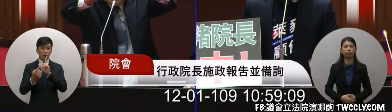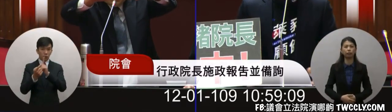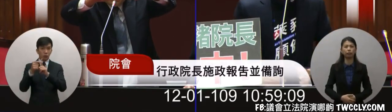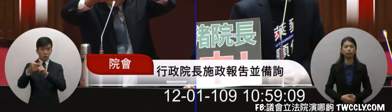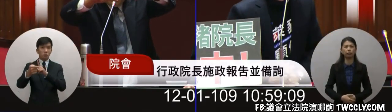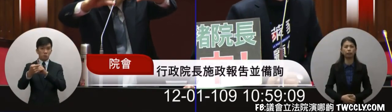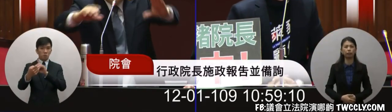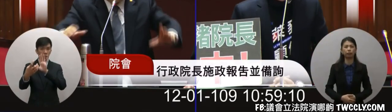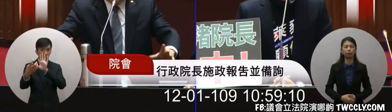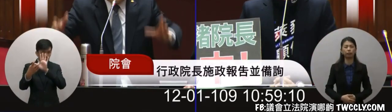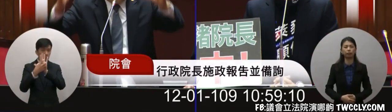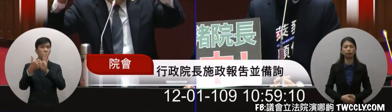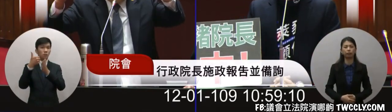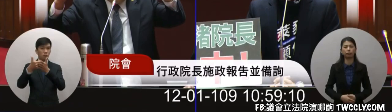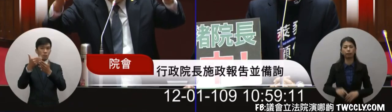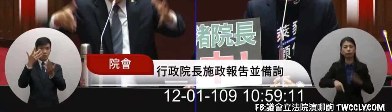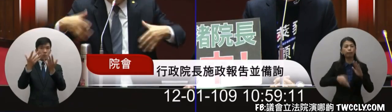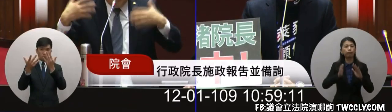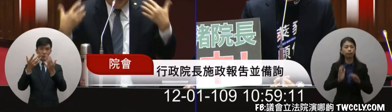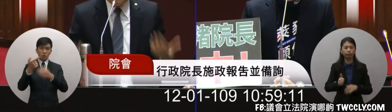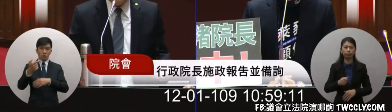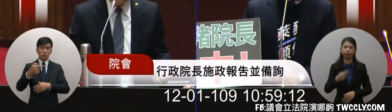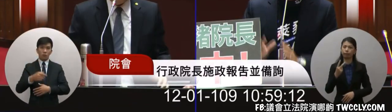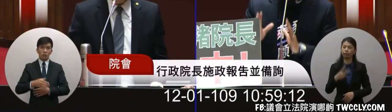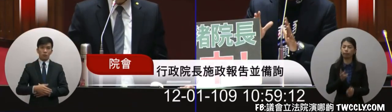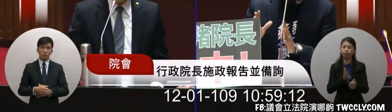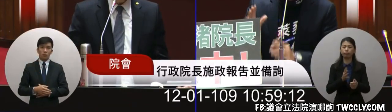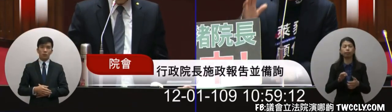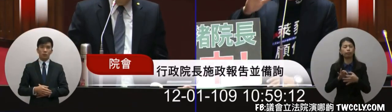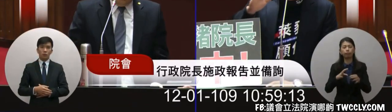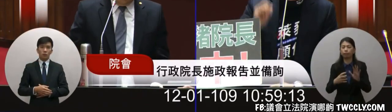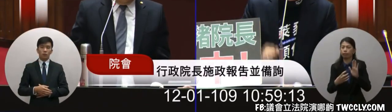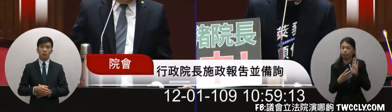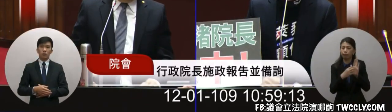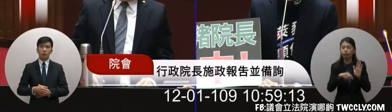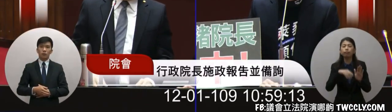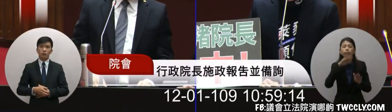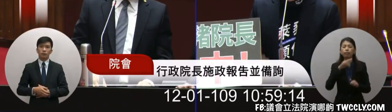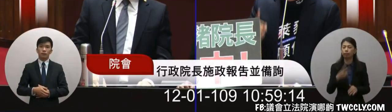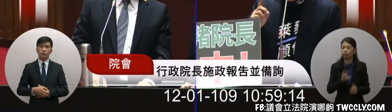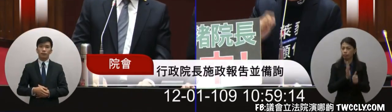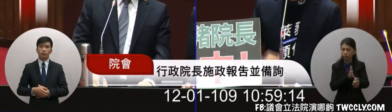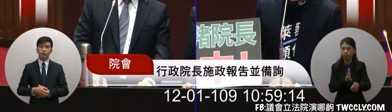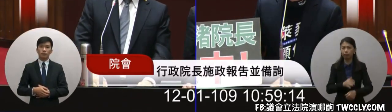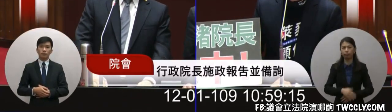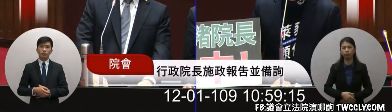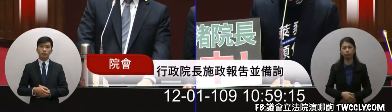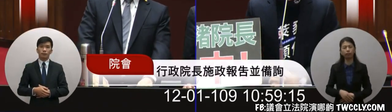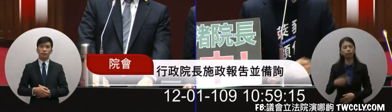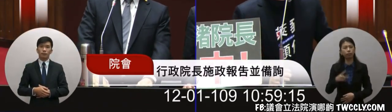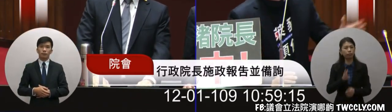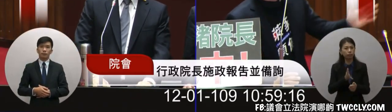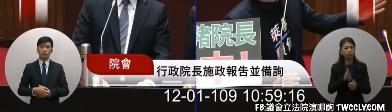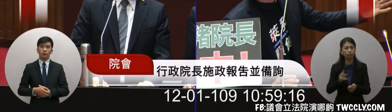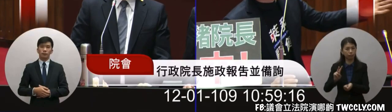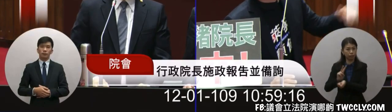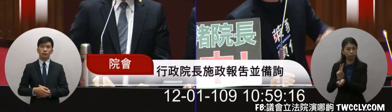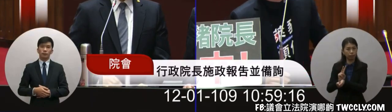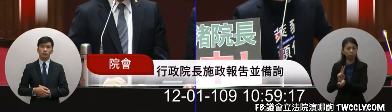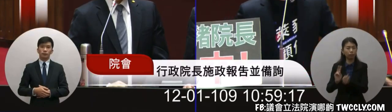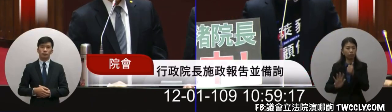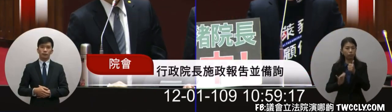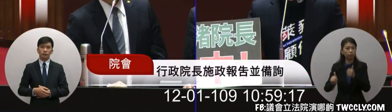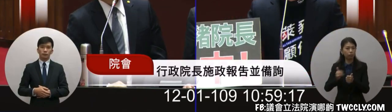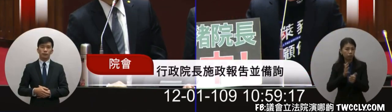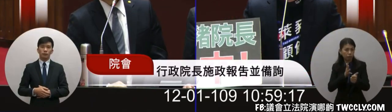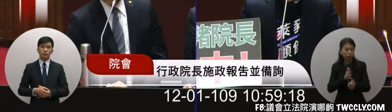示清清楚楚。 院长再来哦。 标示 好，院长没关系，标示的部分等一下我们还在谈。院长再来请教，刚刚林益华委员有特别讨